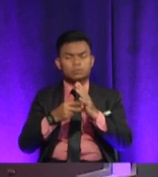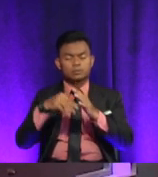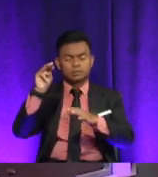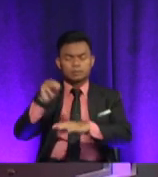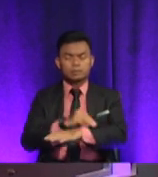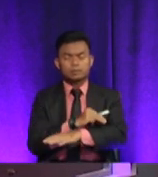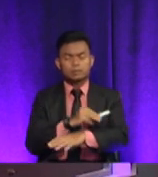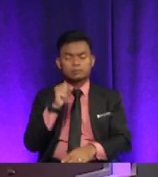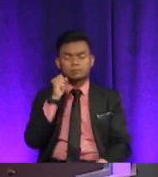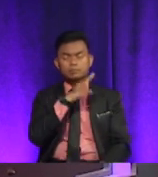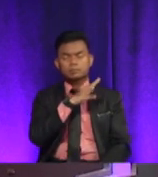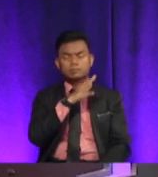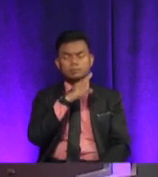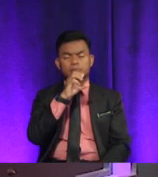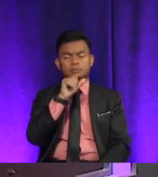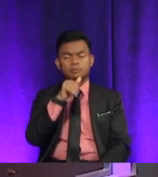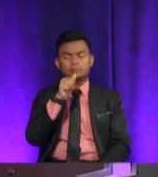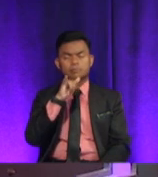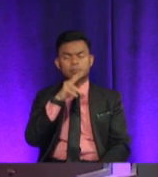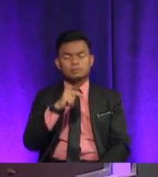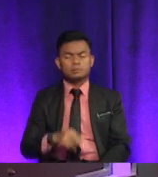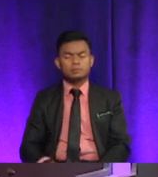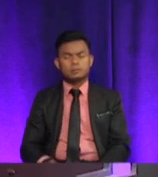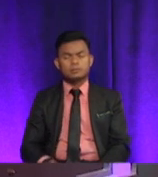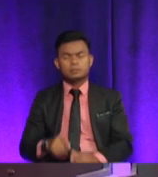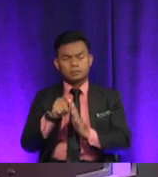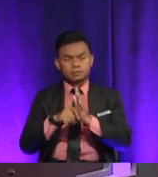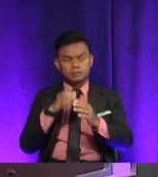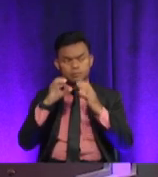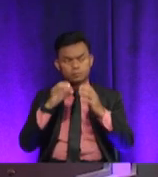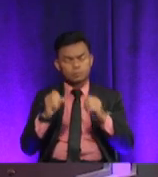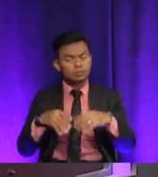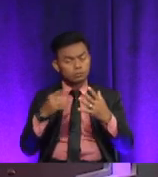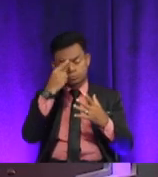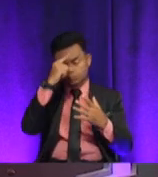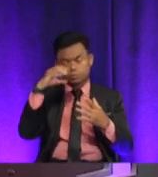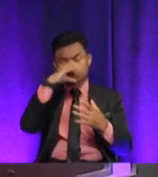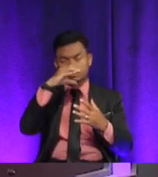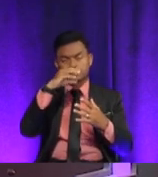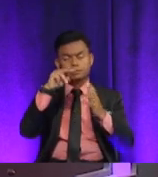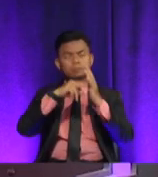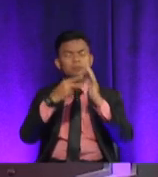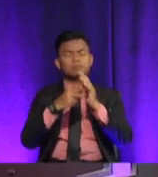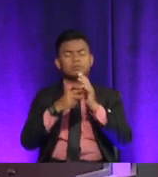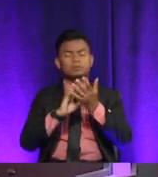apakah maksud pada rangka tersebut Bagaimana kita tidak mencari maksud jadi cara mudahnya kita pergi baris demi